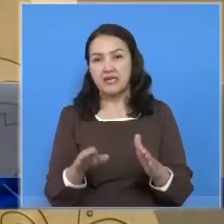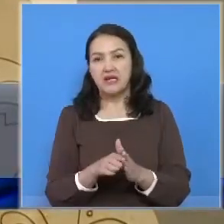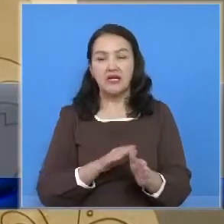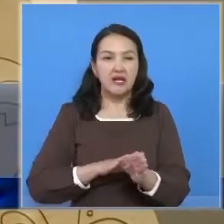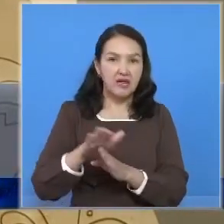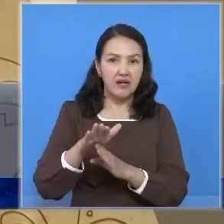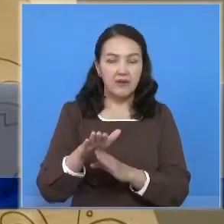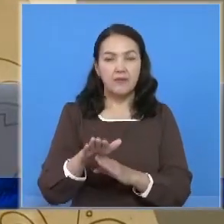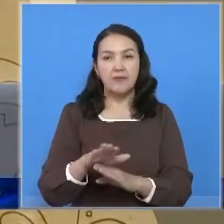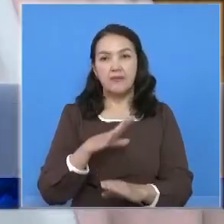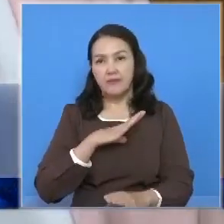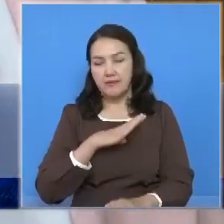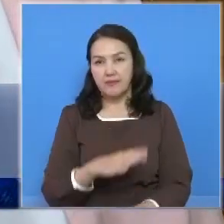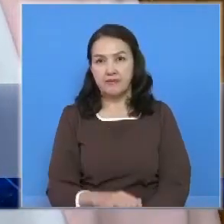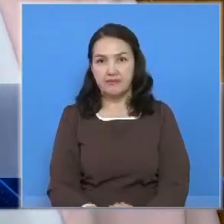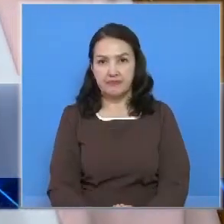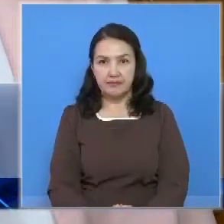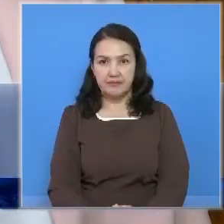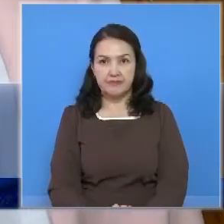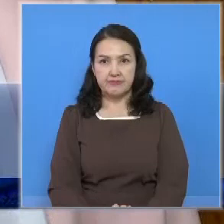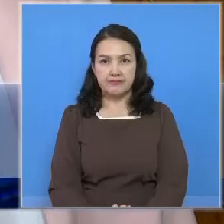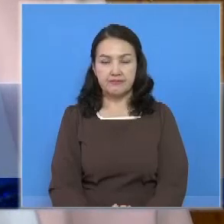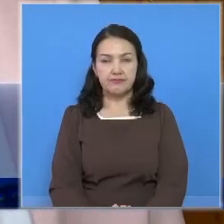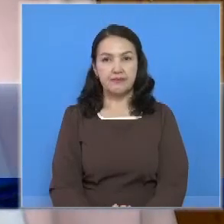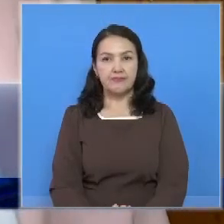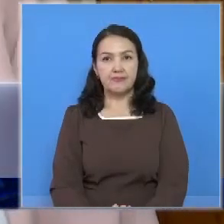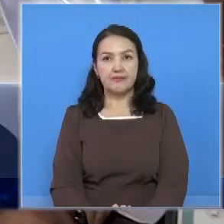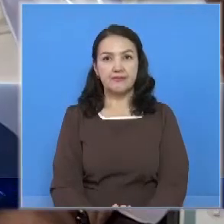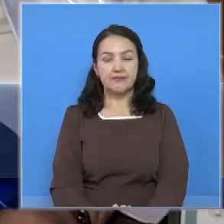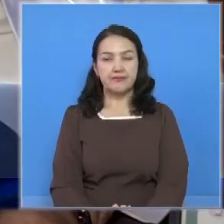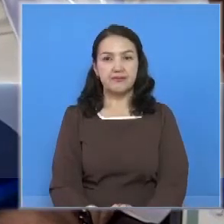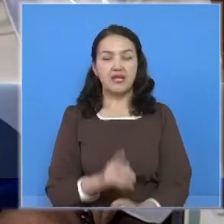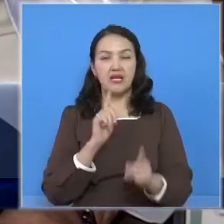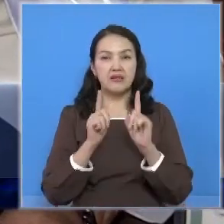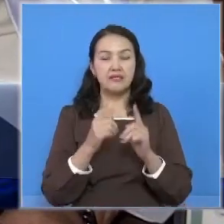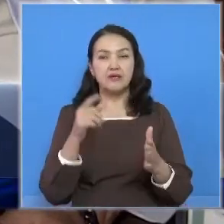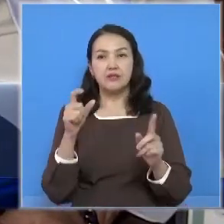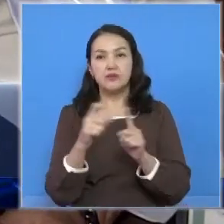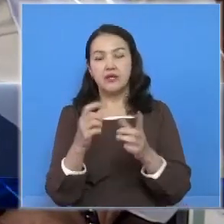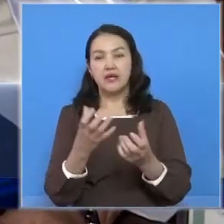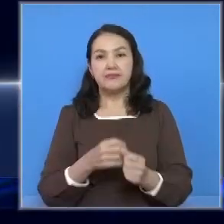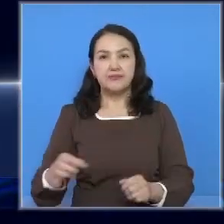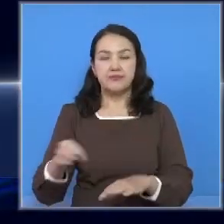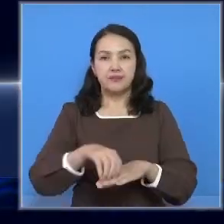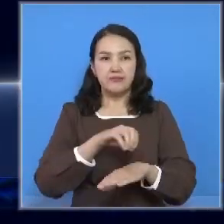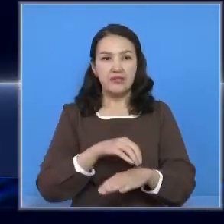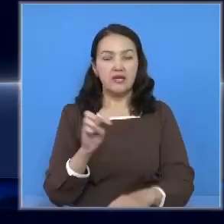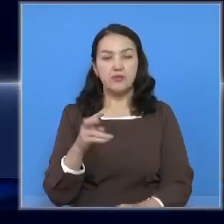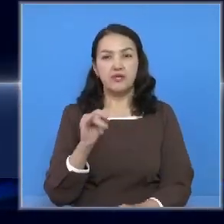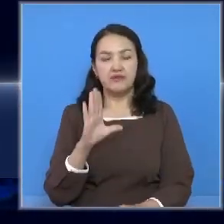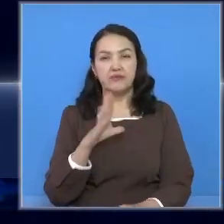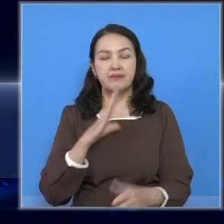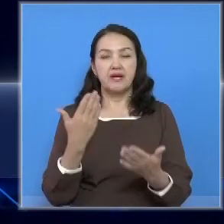етіп, мерекелік көңіл күйде жақсы өткізіп жатыр. Конференцияда сөз алған аудан әкімі Жанболат